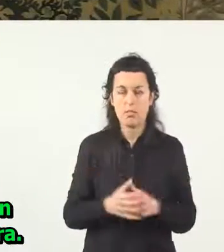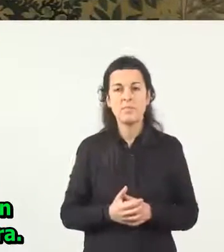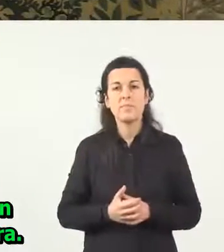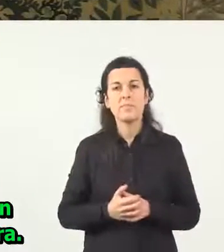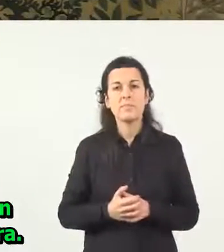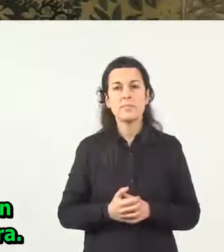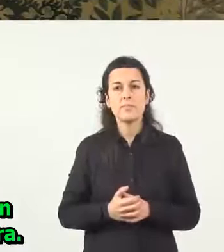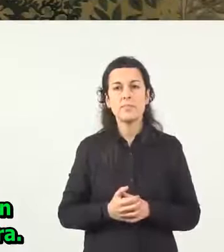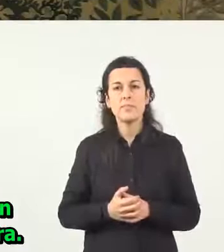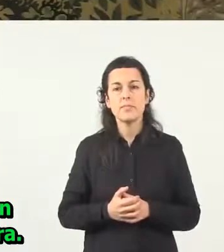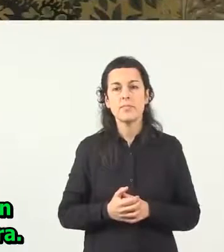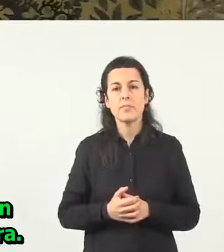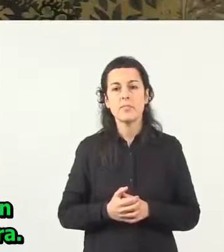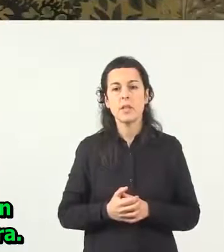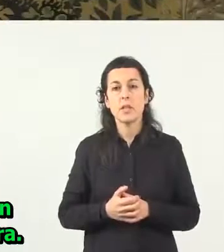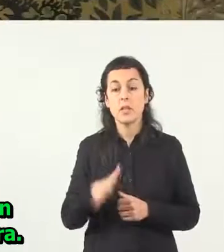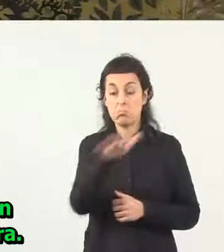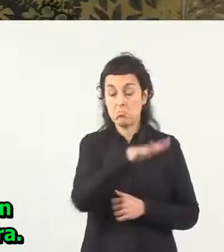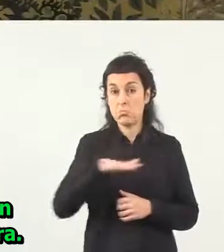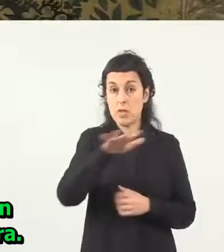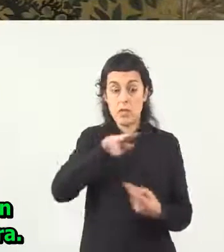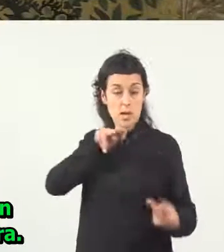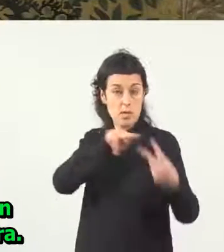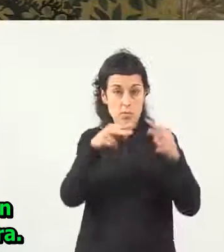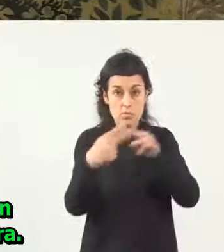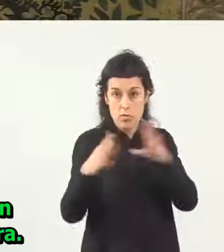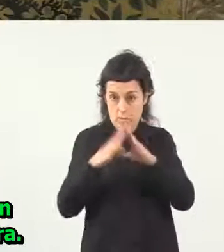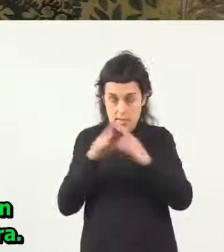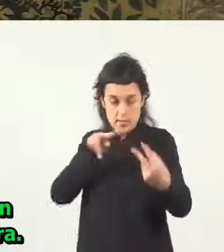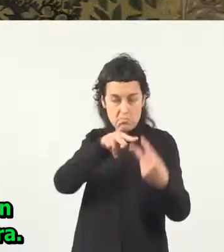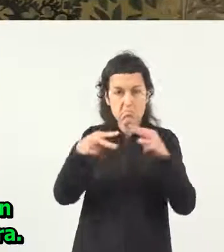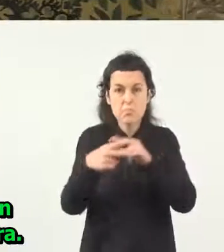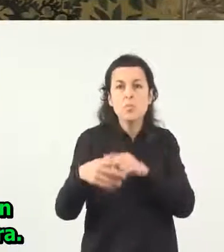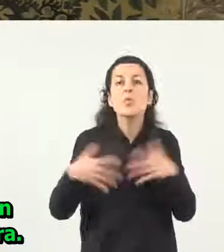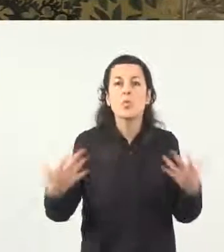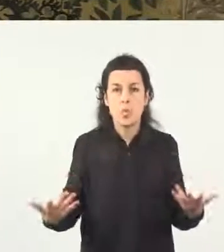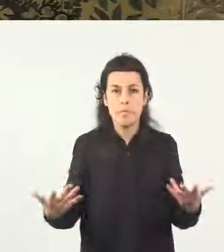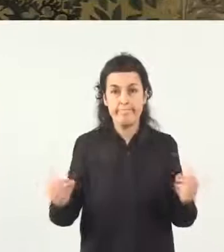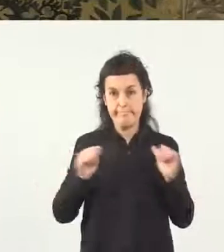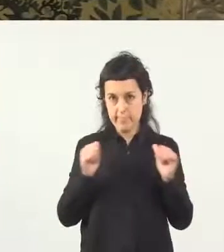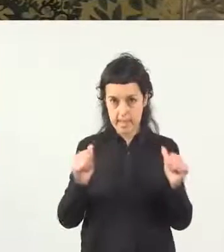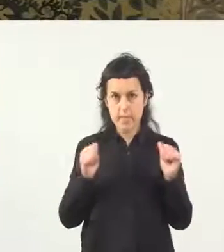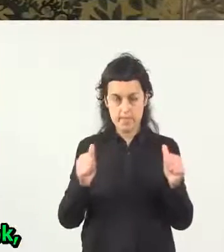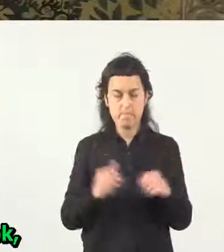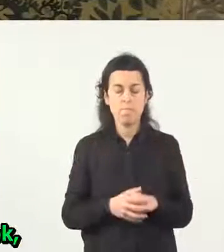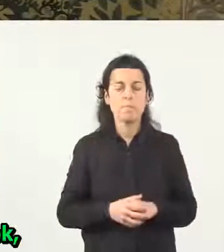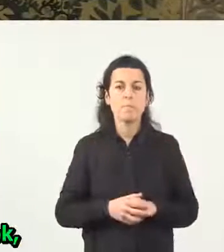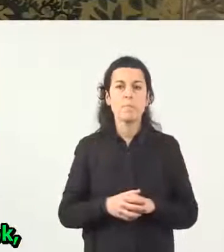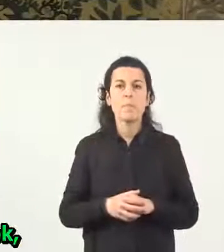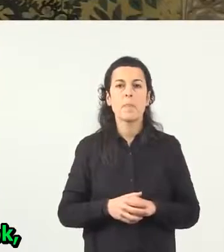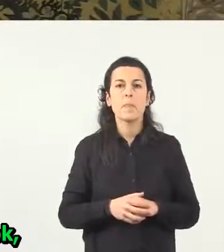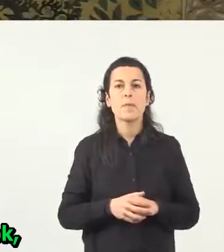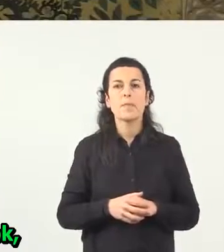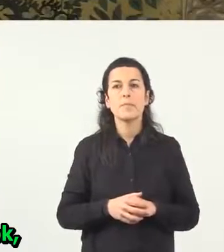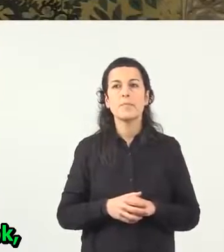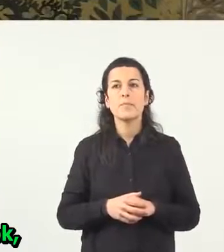Eta hirugarren leku bat non elkartzen garen gaur egun feministak dira masterrak. Esan nahi